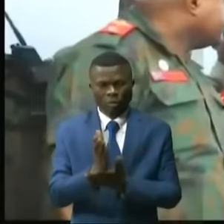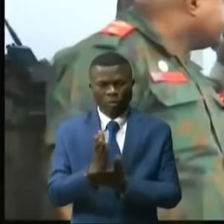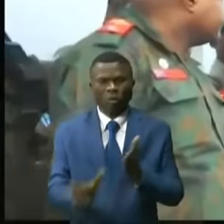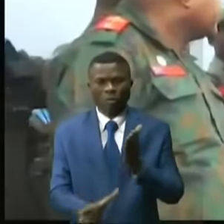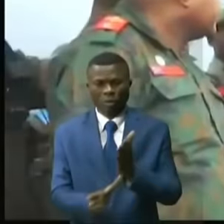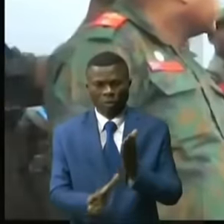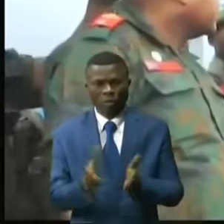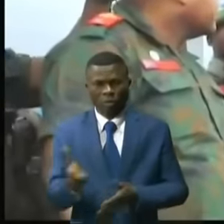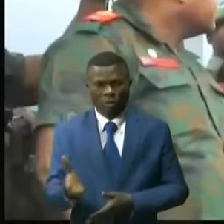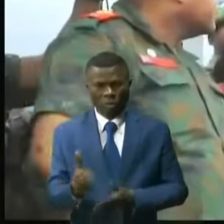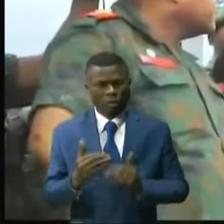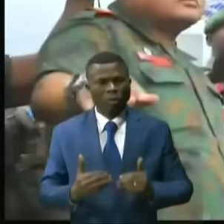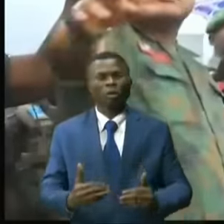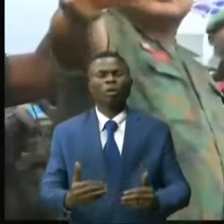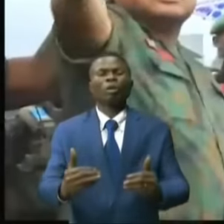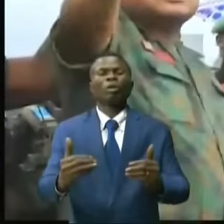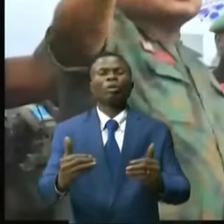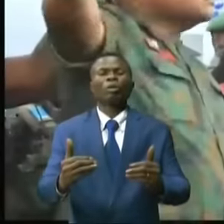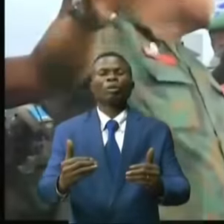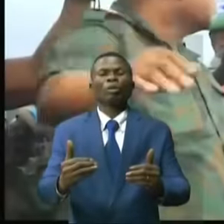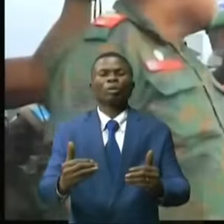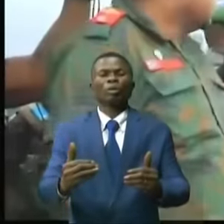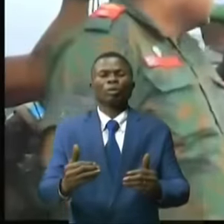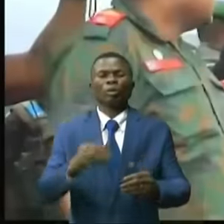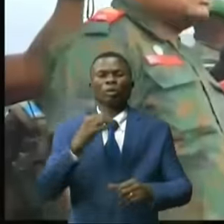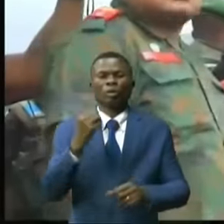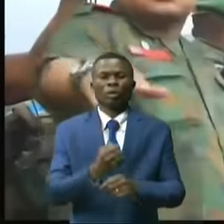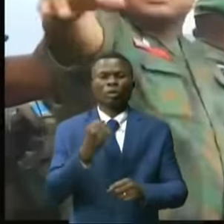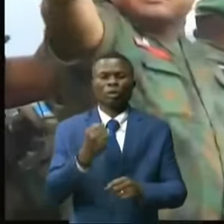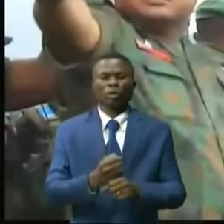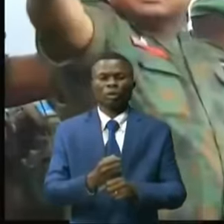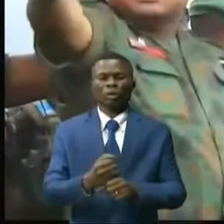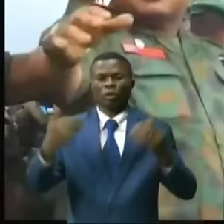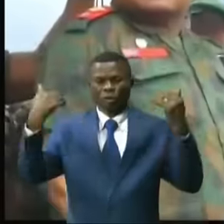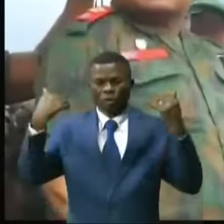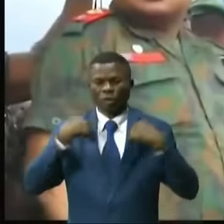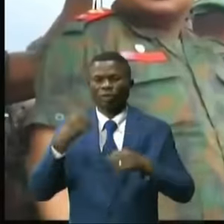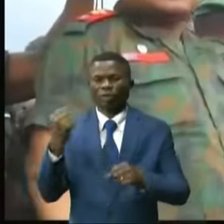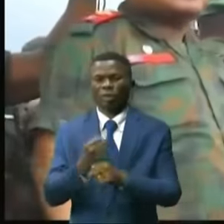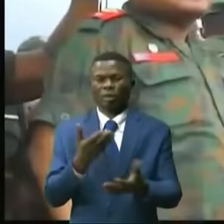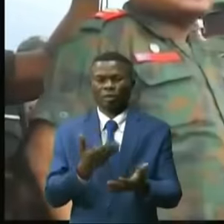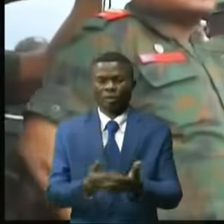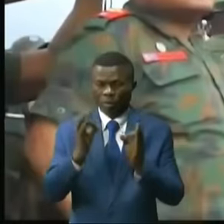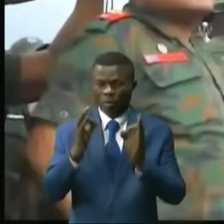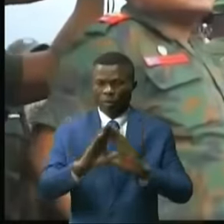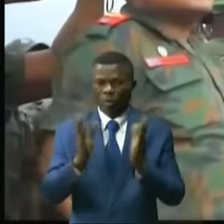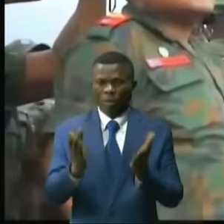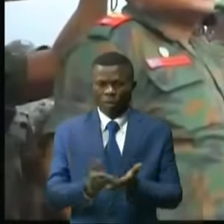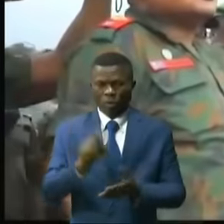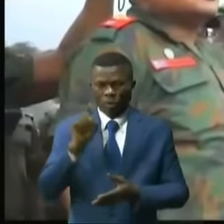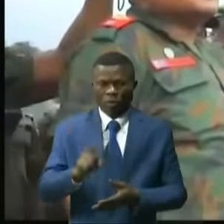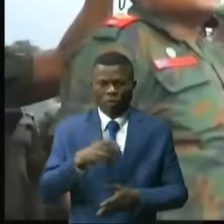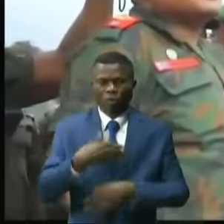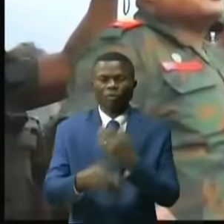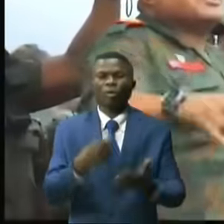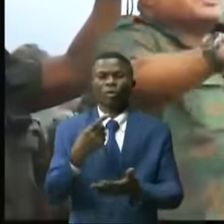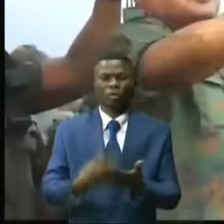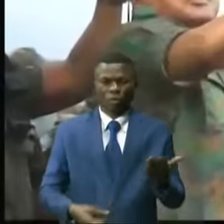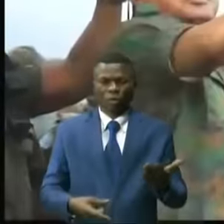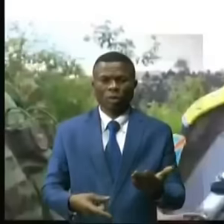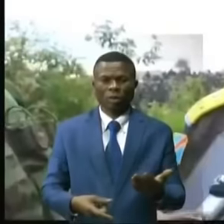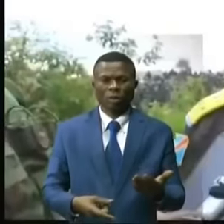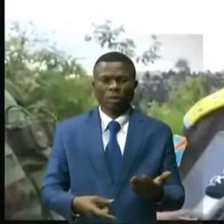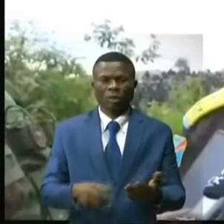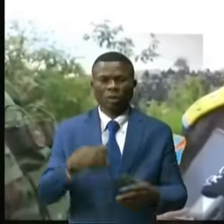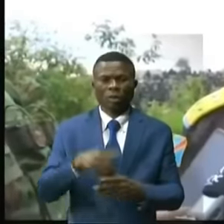et il continue sa mission de commandant des opérations mais tout ce qu'il aura apposé euh